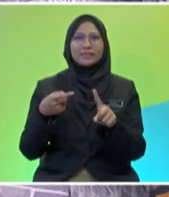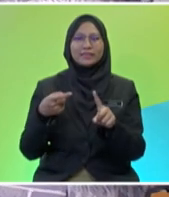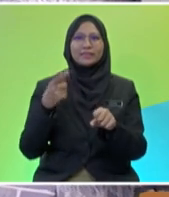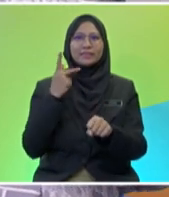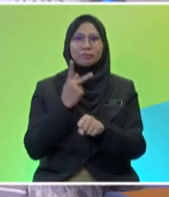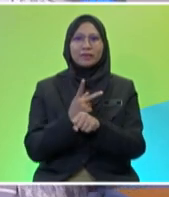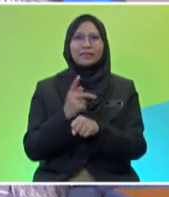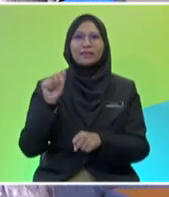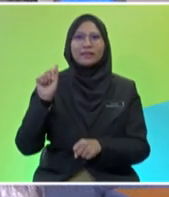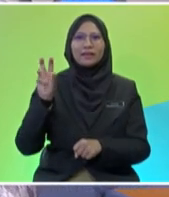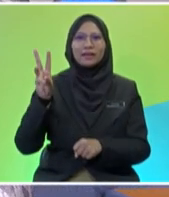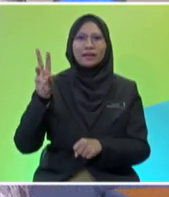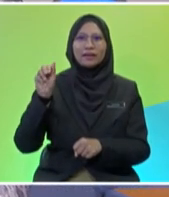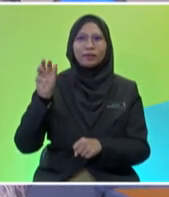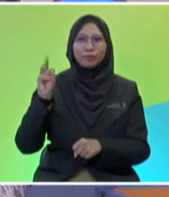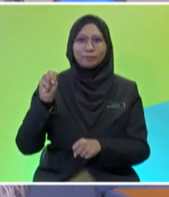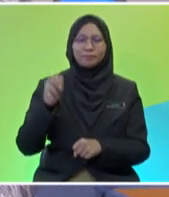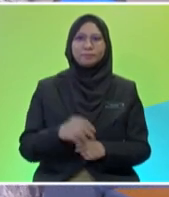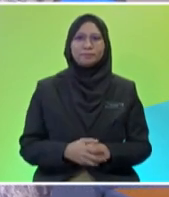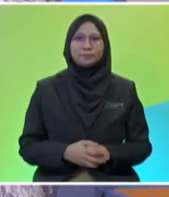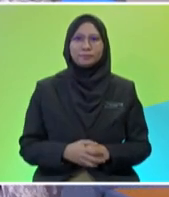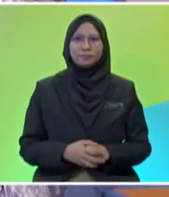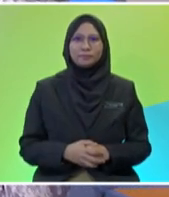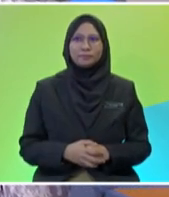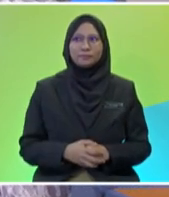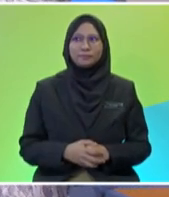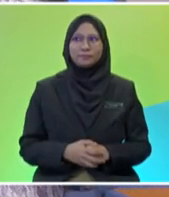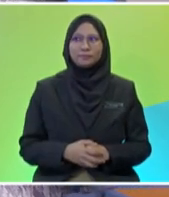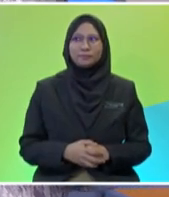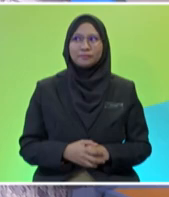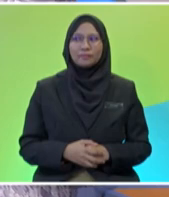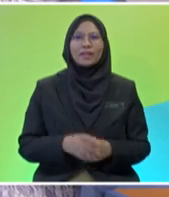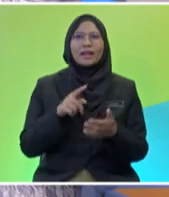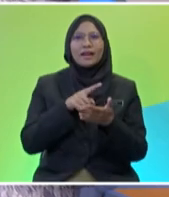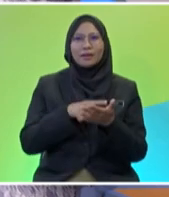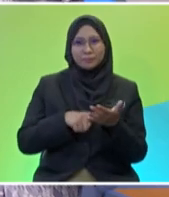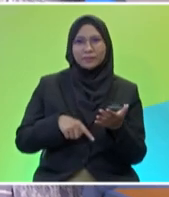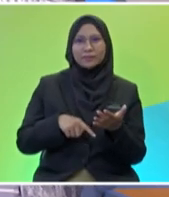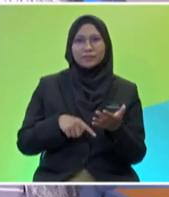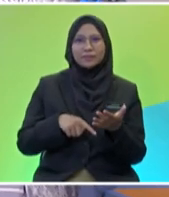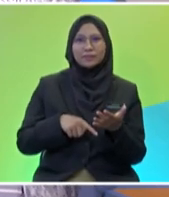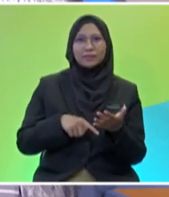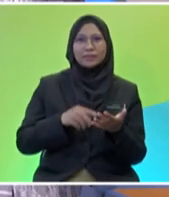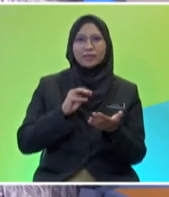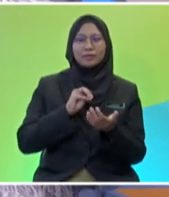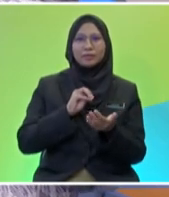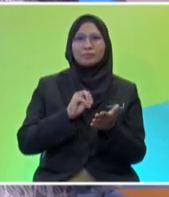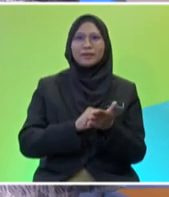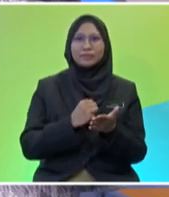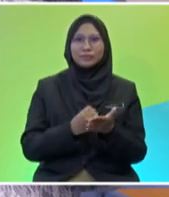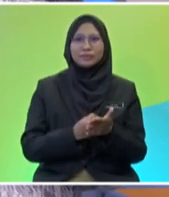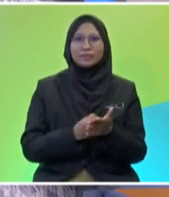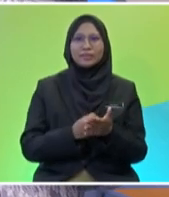sebelum Saya teruskan lagi pembelajaran kita hari ini sebaiknya kita tahu dulu apakah yang dimaksudkan dengan agensi penghematan